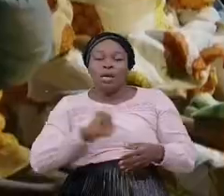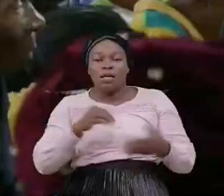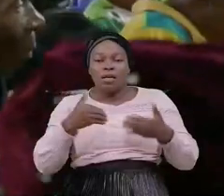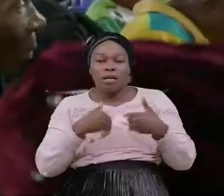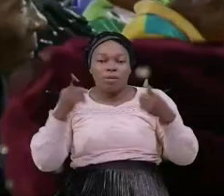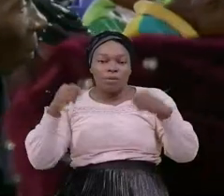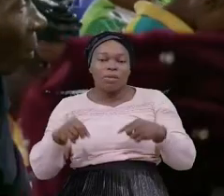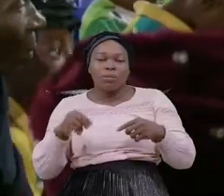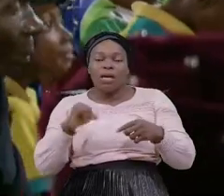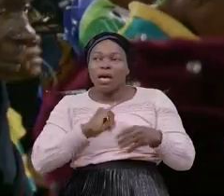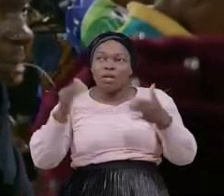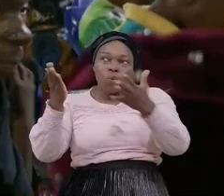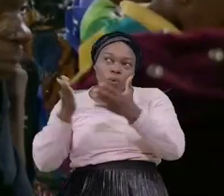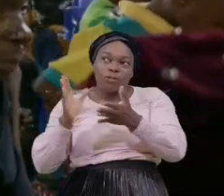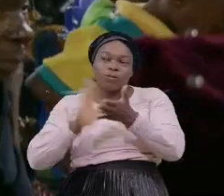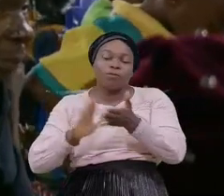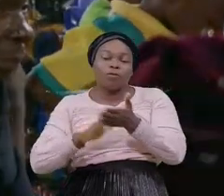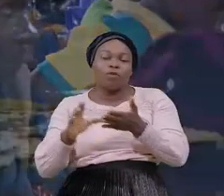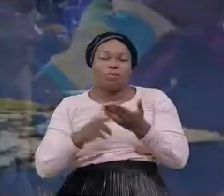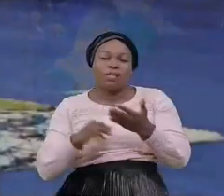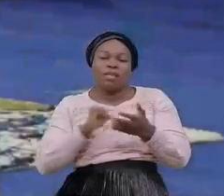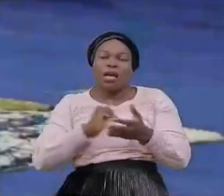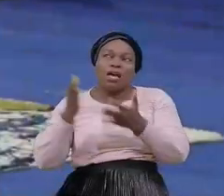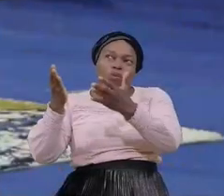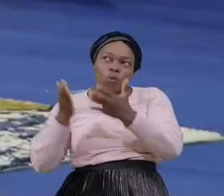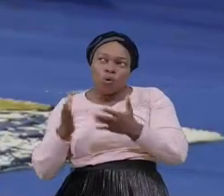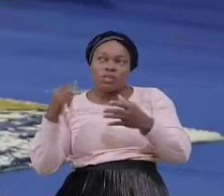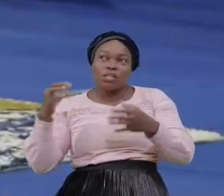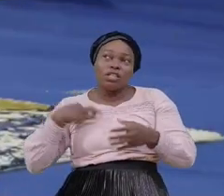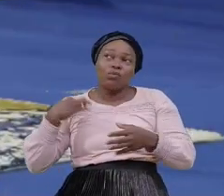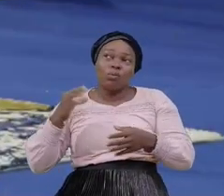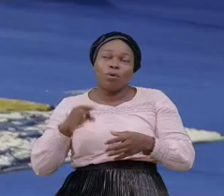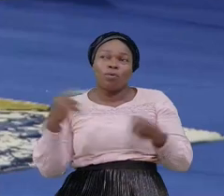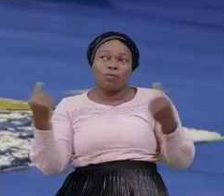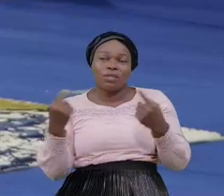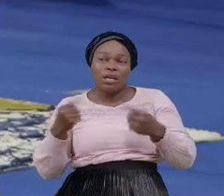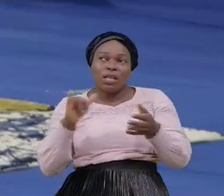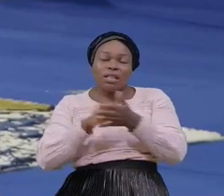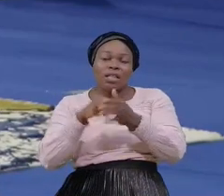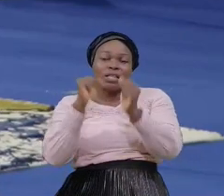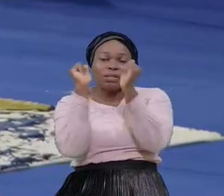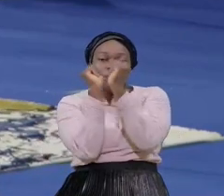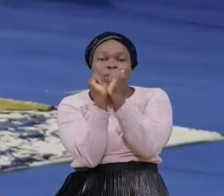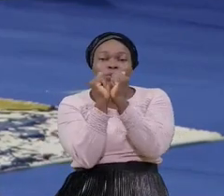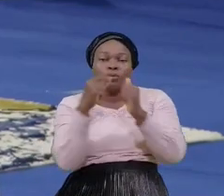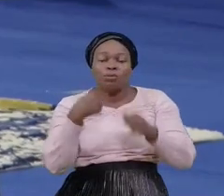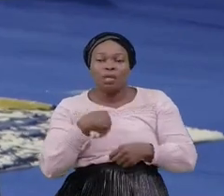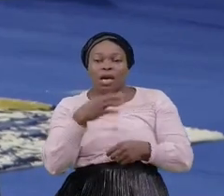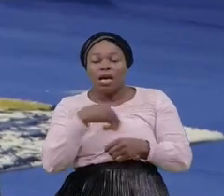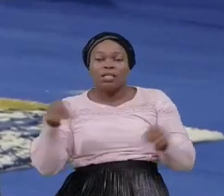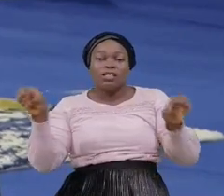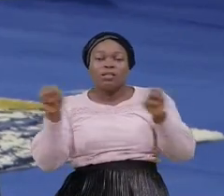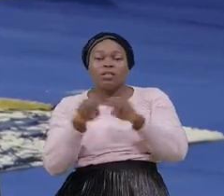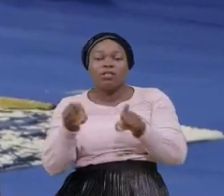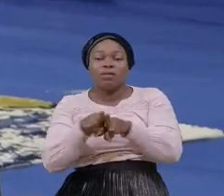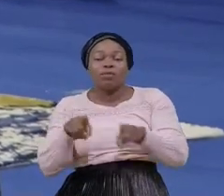le pardon, je veux la libération. Je veux que le lien du péché qui me lie, même si je dis que je ne